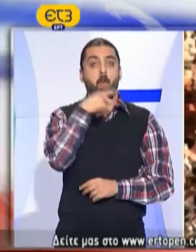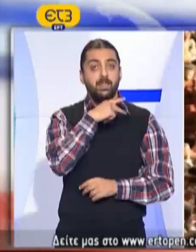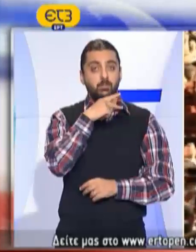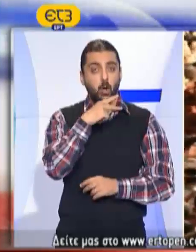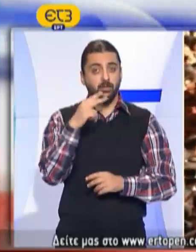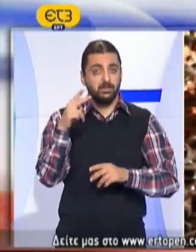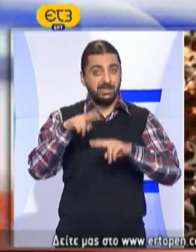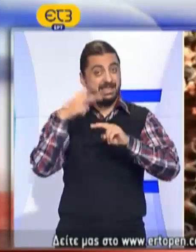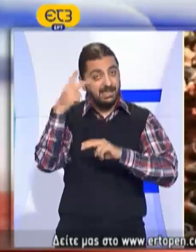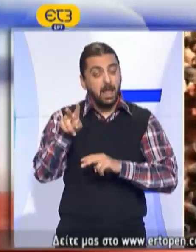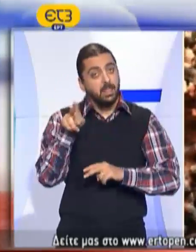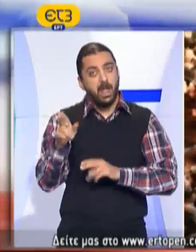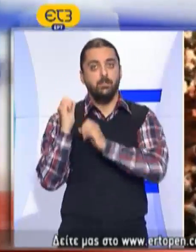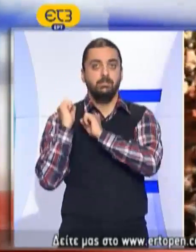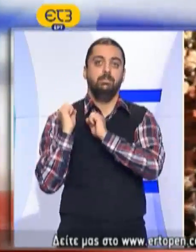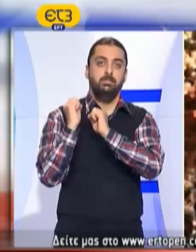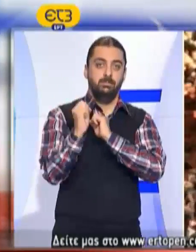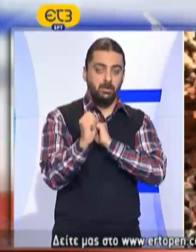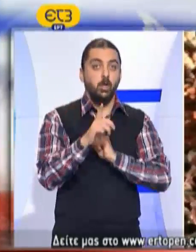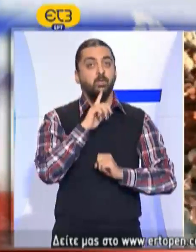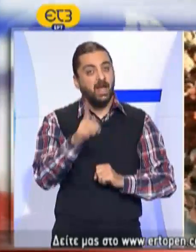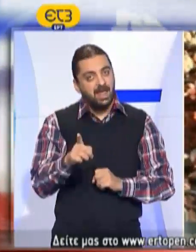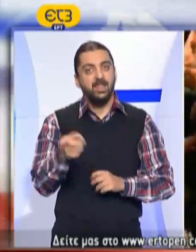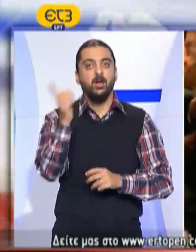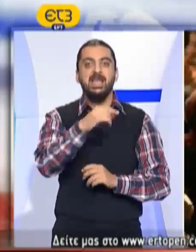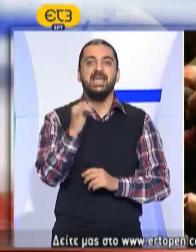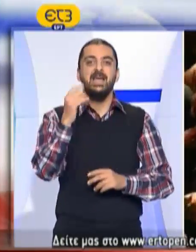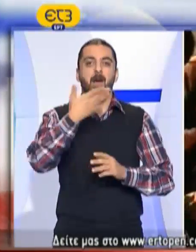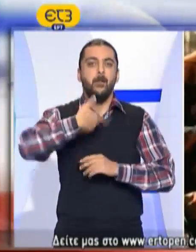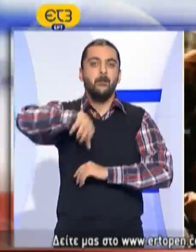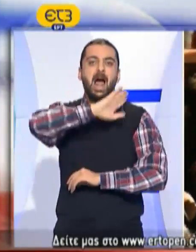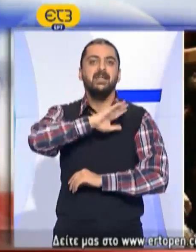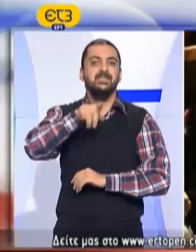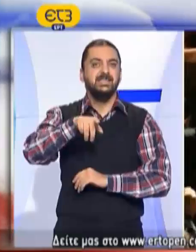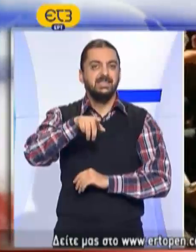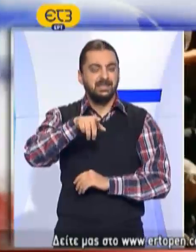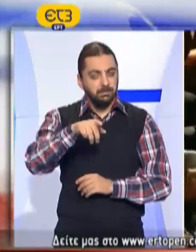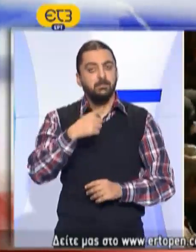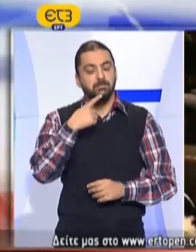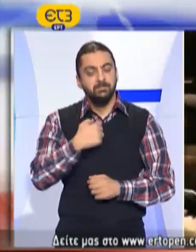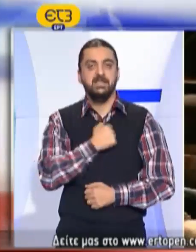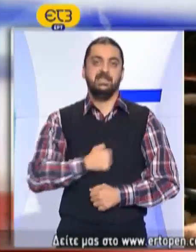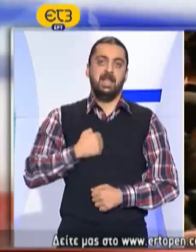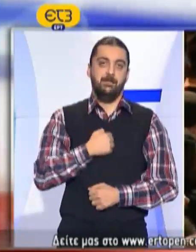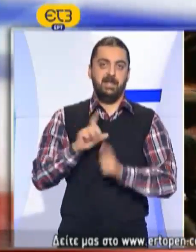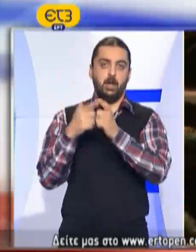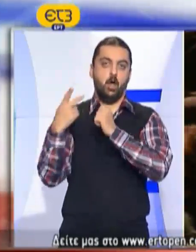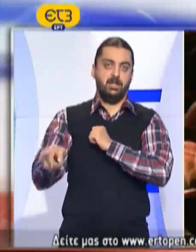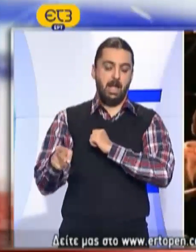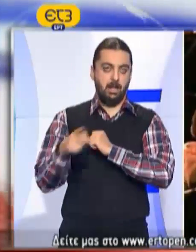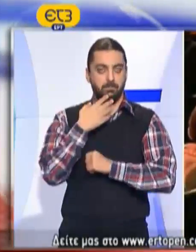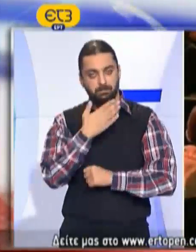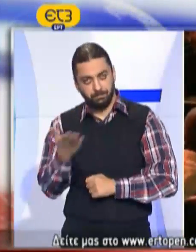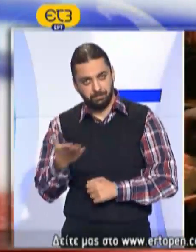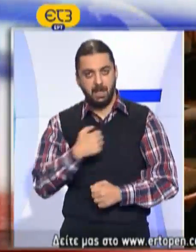Μπένιαμιν Νετανιάχου, ενώ ακόμη και ο Μαχμούντ Αμπάς εξέφρασε τα συλληπιτήρια της Παλαιστινιακής Αρχής στην οικογένεια του εκλειπώντος